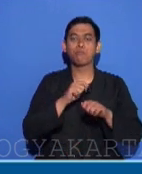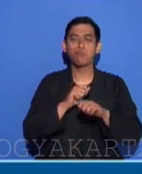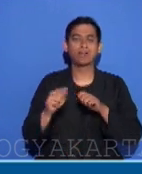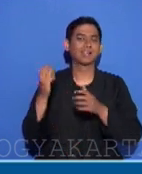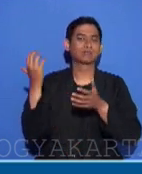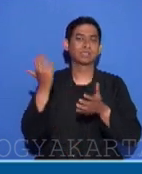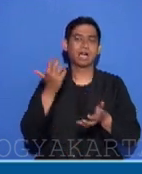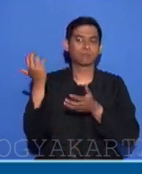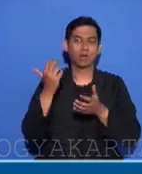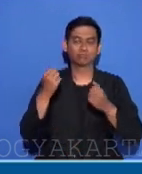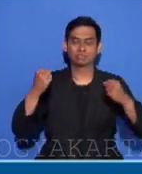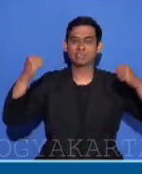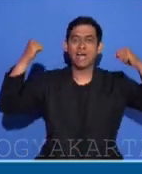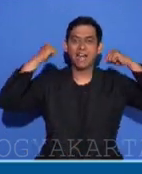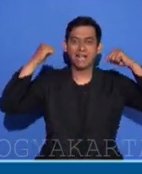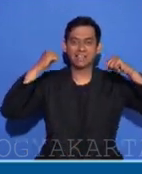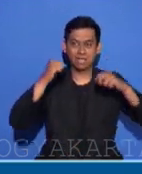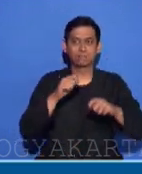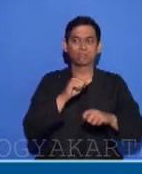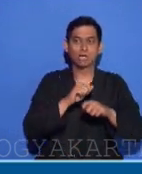bahan damel teh ingkang saged